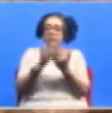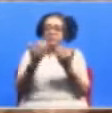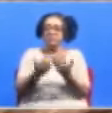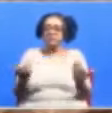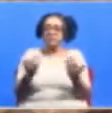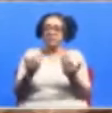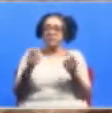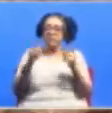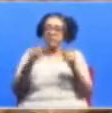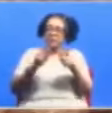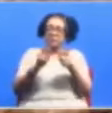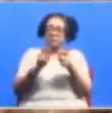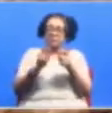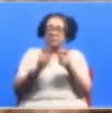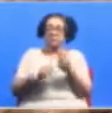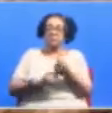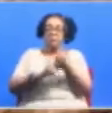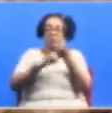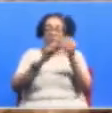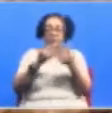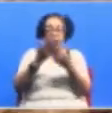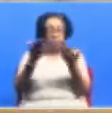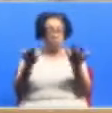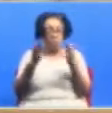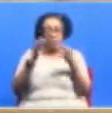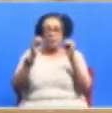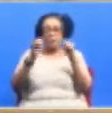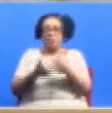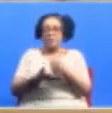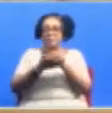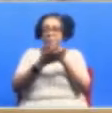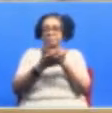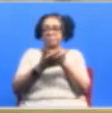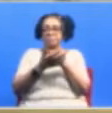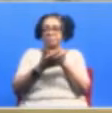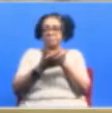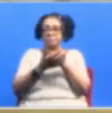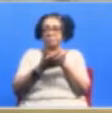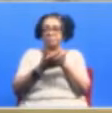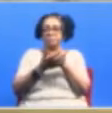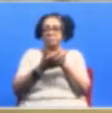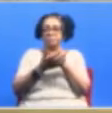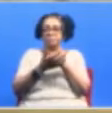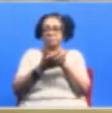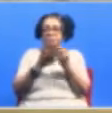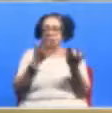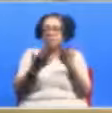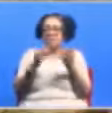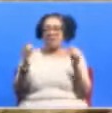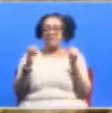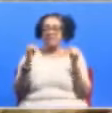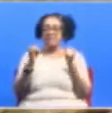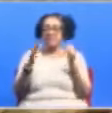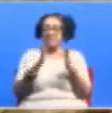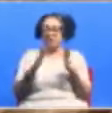kwenu. Mkuu mtanisaidia na vifaa kama freezer.